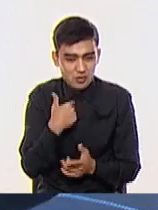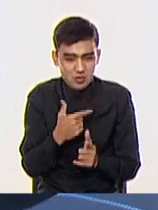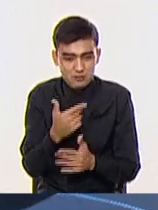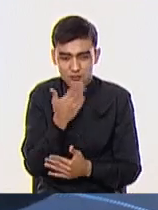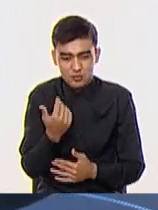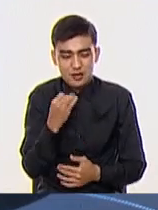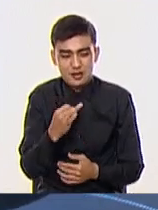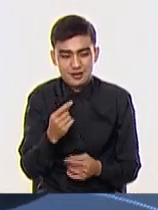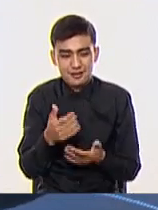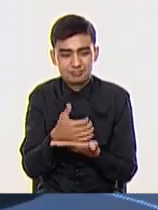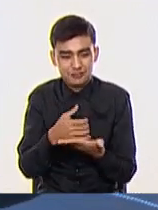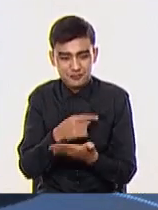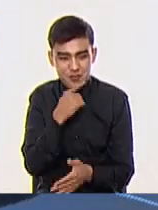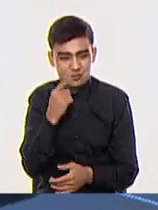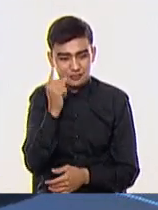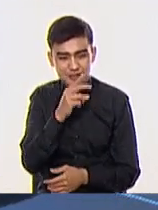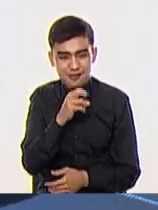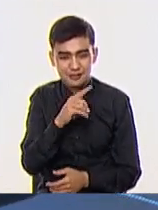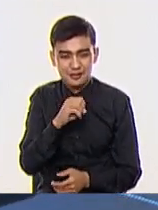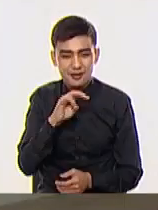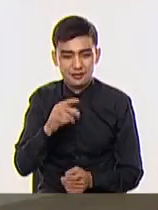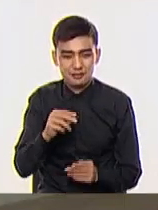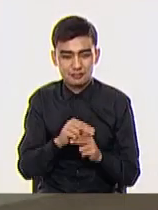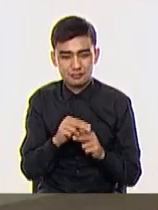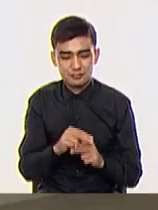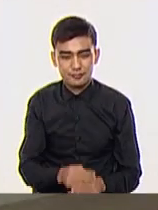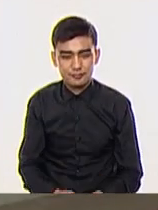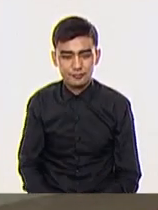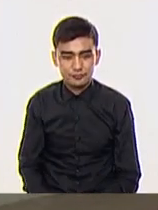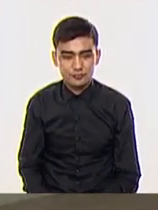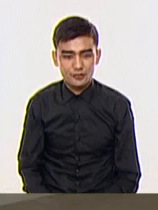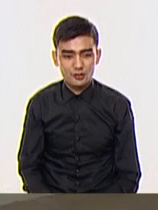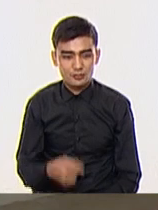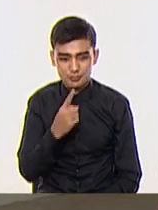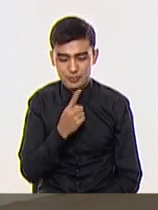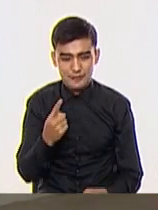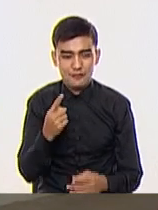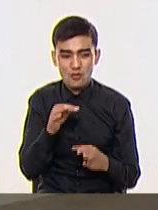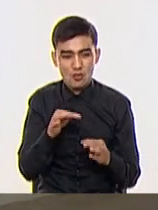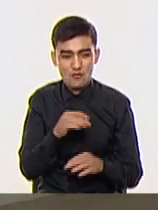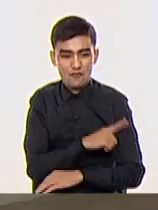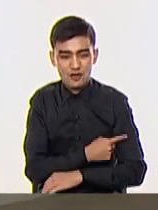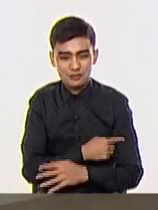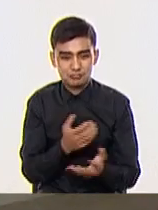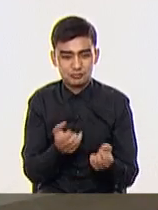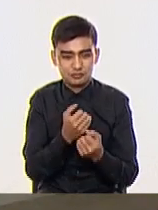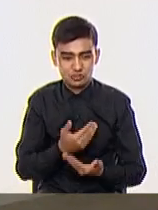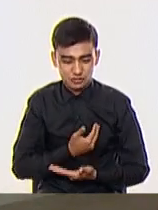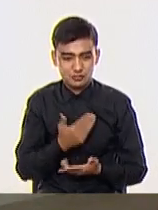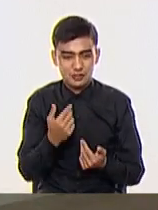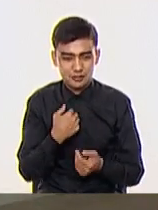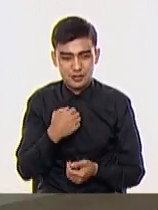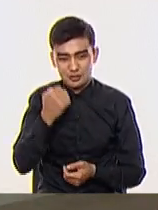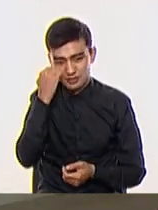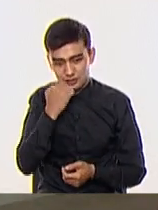реабилитацию в российской казани и на первом этапе местные врачи спасли ему жизнь и я им